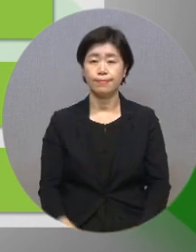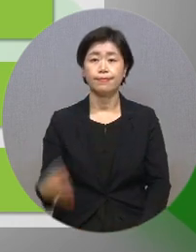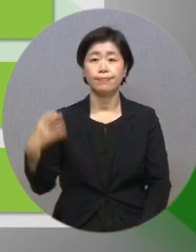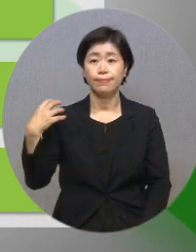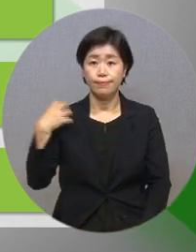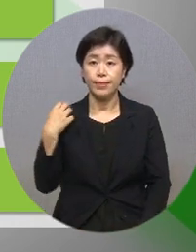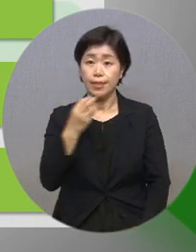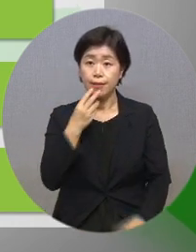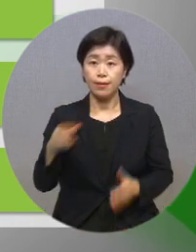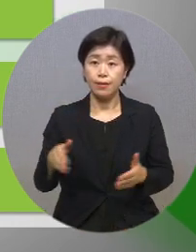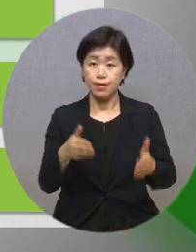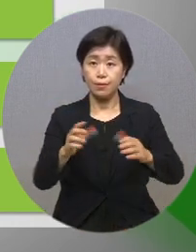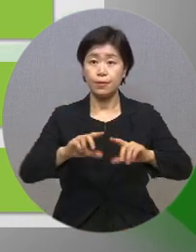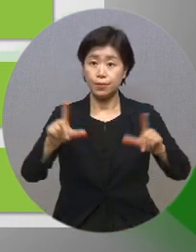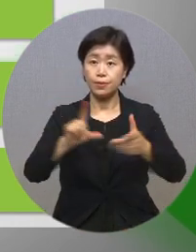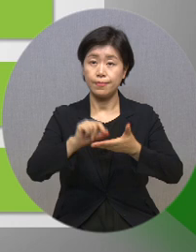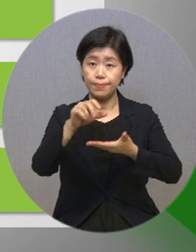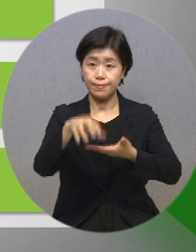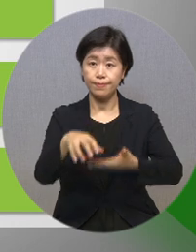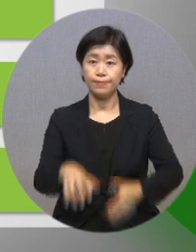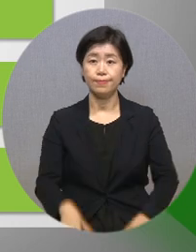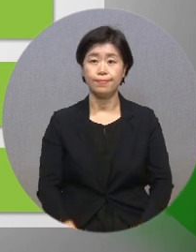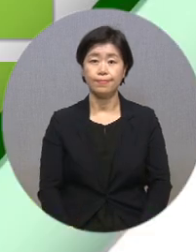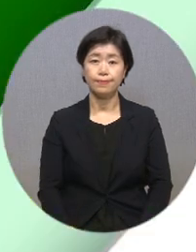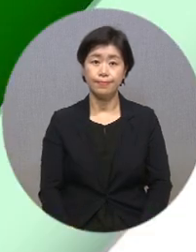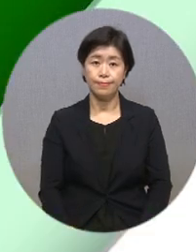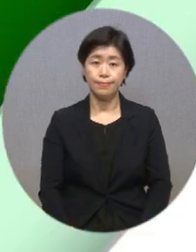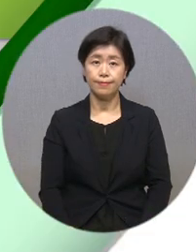담당지사는 경기 동부지사입니다.